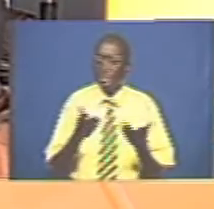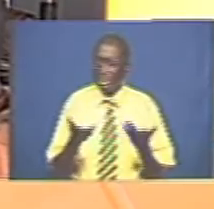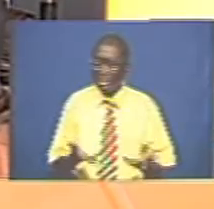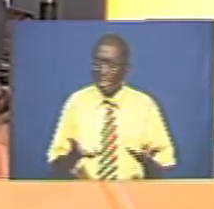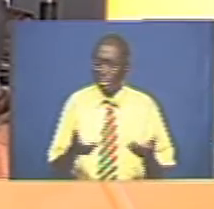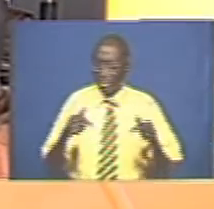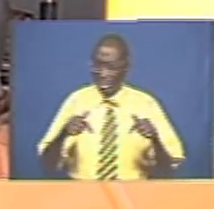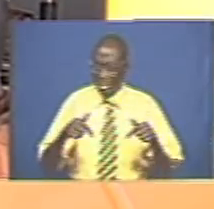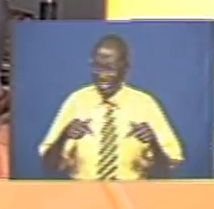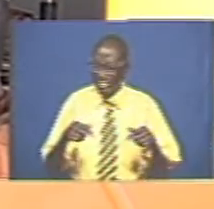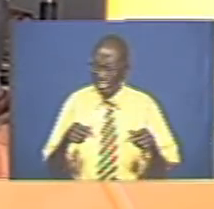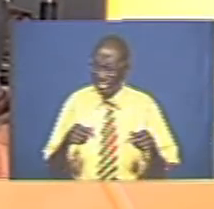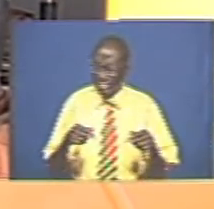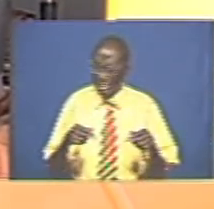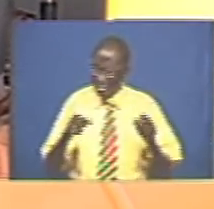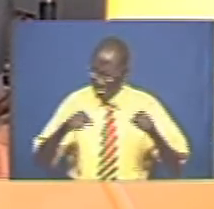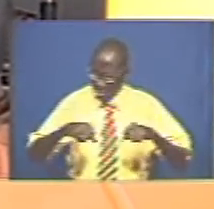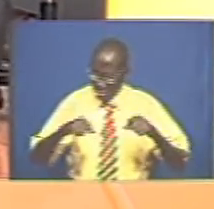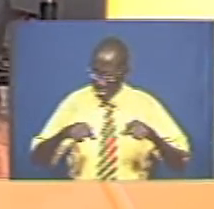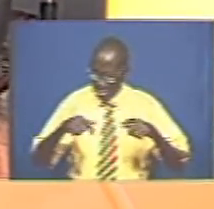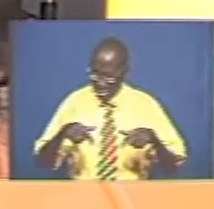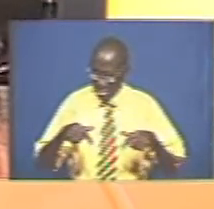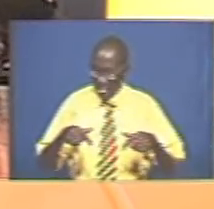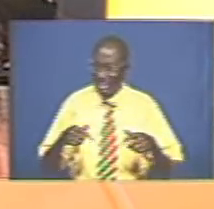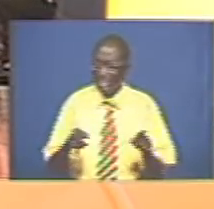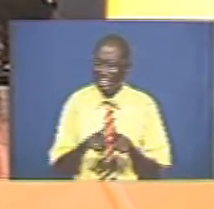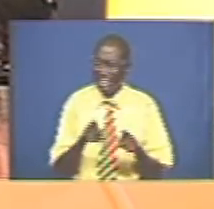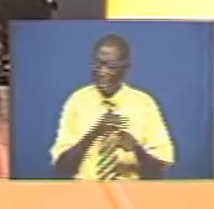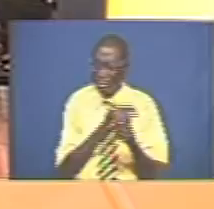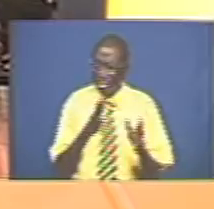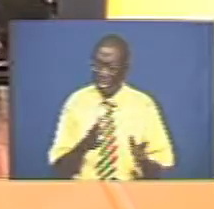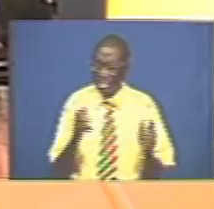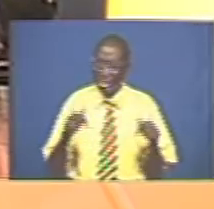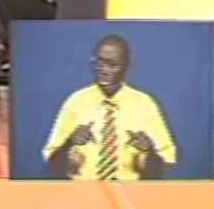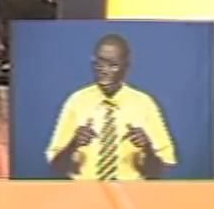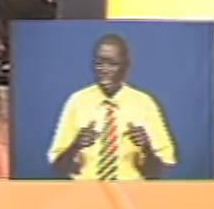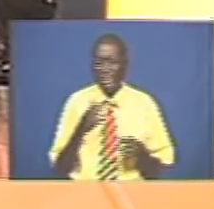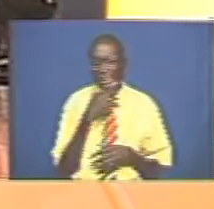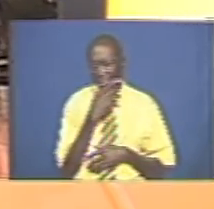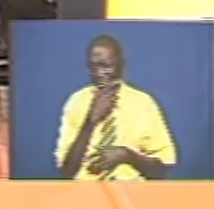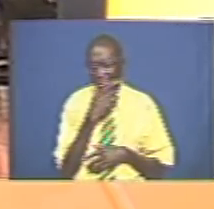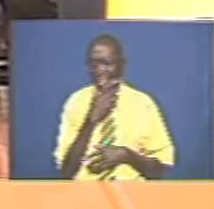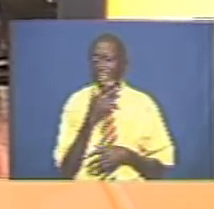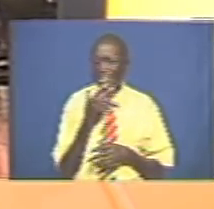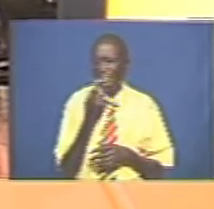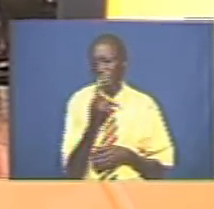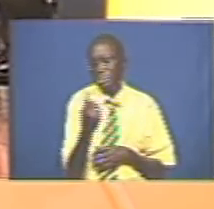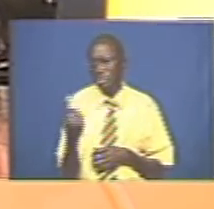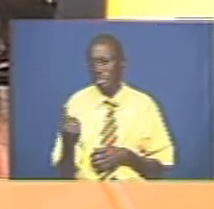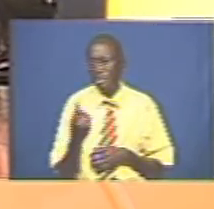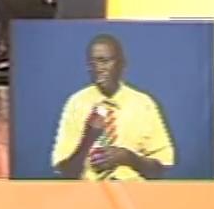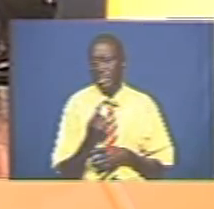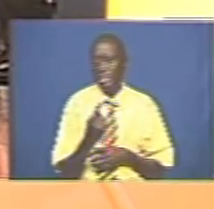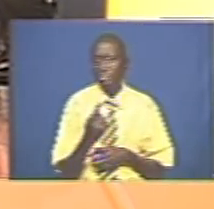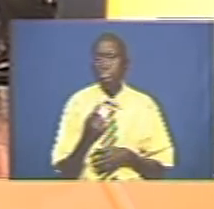tuko, mm-hmm, tunaweza kufanya kazi kama miaka hiyo kweli? Wasanii nadhani bado wako waimbaji ambao wanaimba